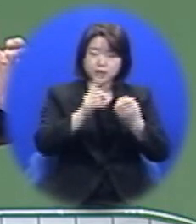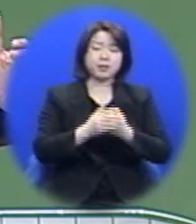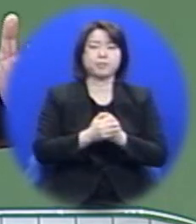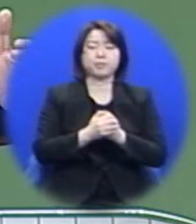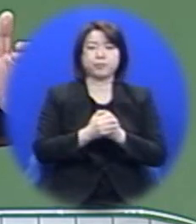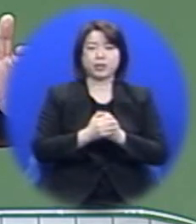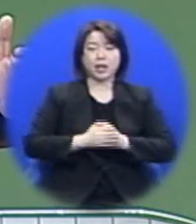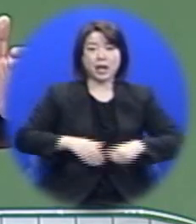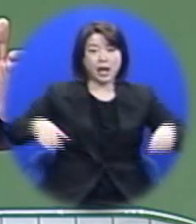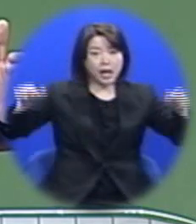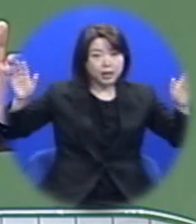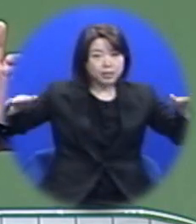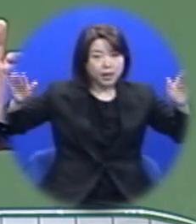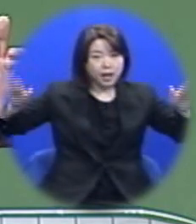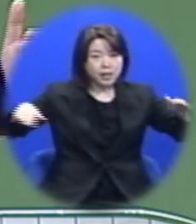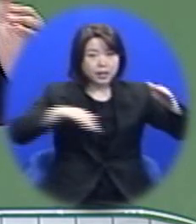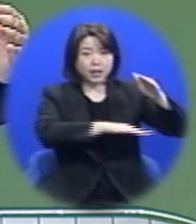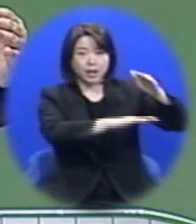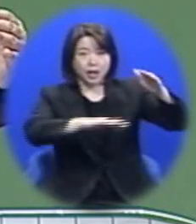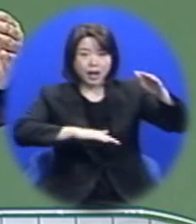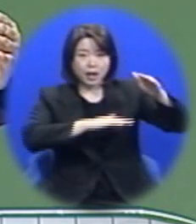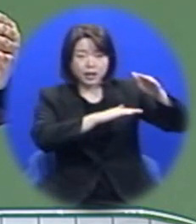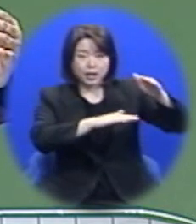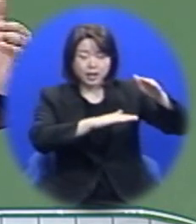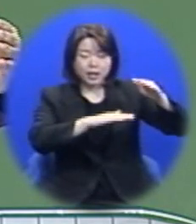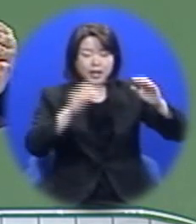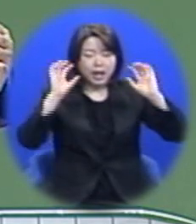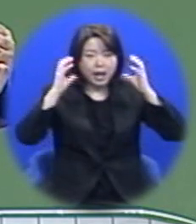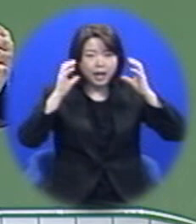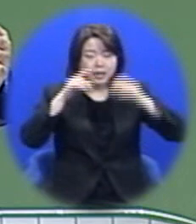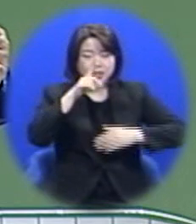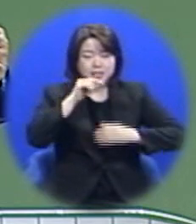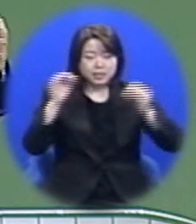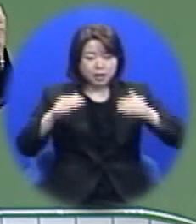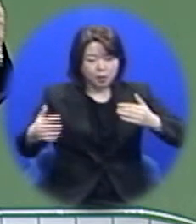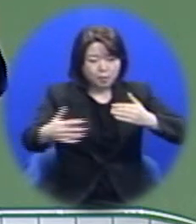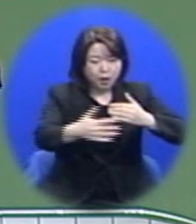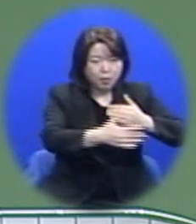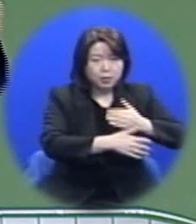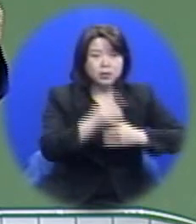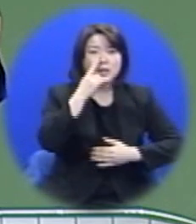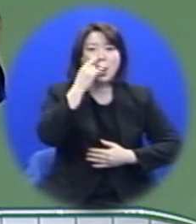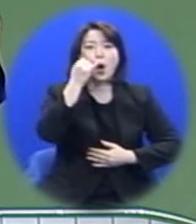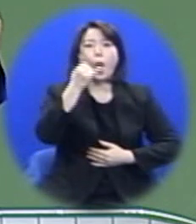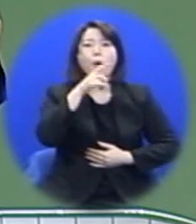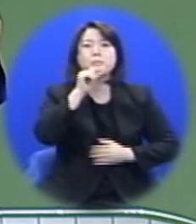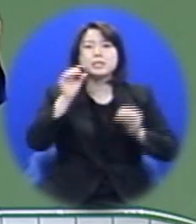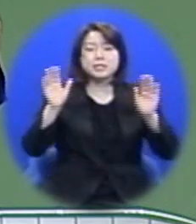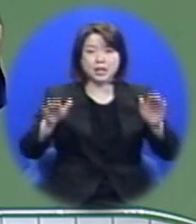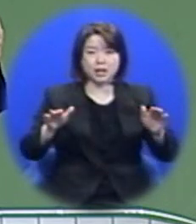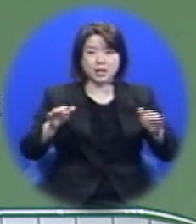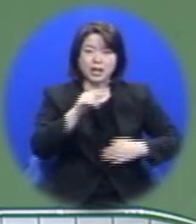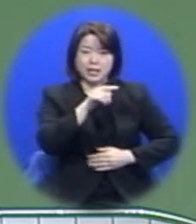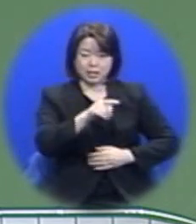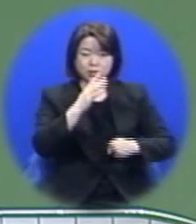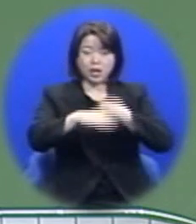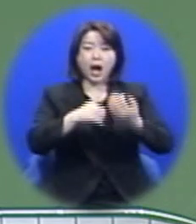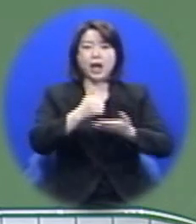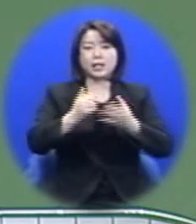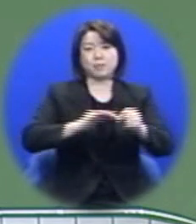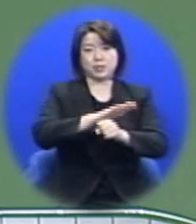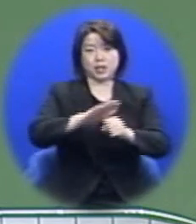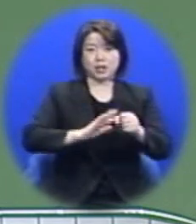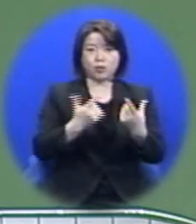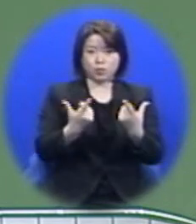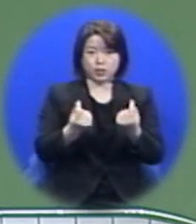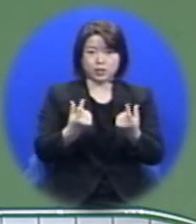날개 아래 새끼들을 모아 품는 어미새입니다. 이건 하나님의 사랑입니다. 4절에